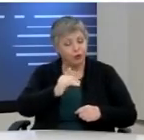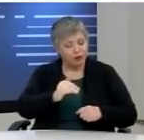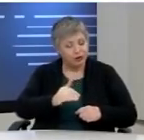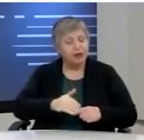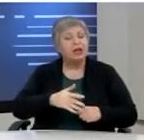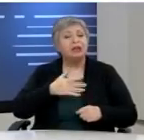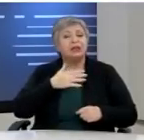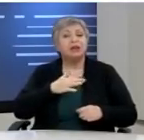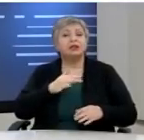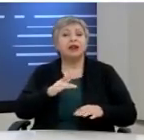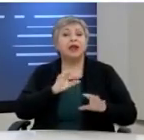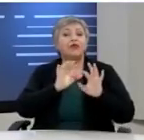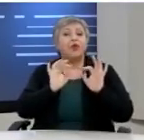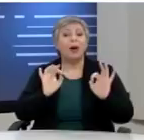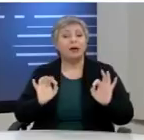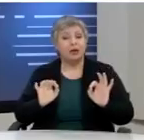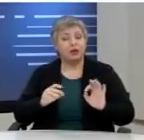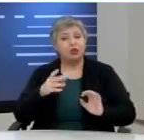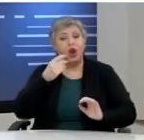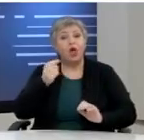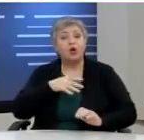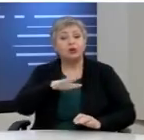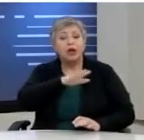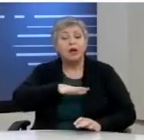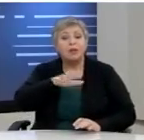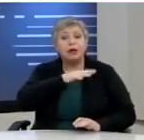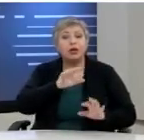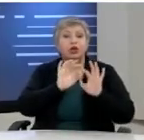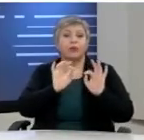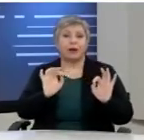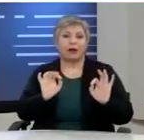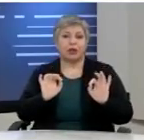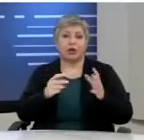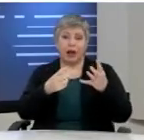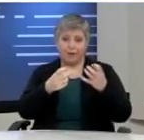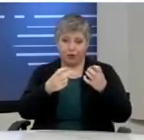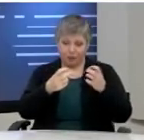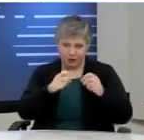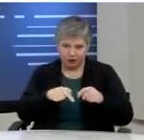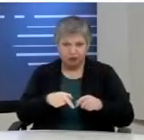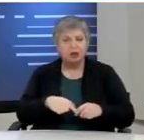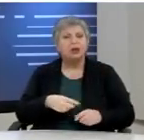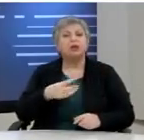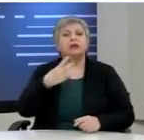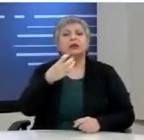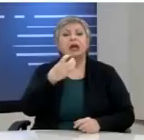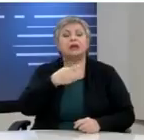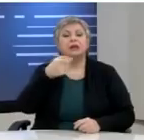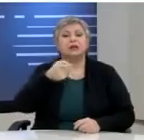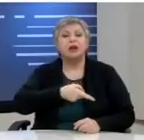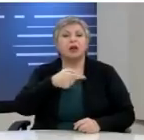Σλάβο-Μακεδόνες, διότι μένουν στην περιοχή της Μακεδονίας, και ένα 30% αλβανικής εθνοτικής καταγωγής.